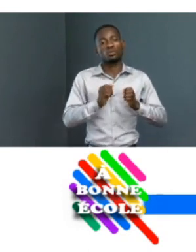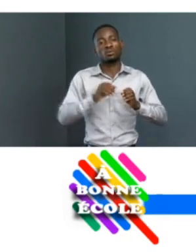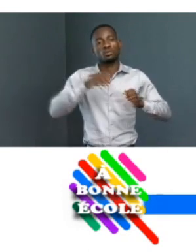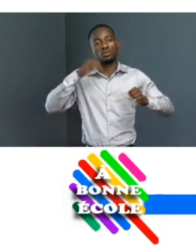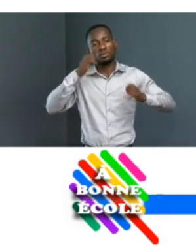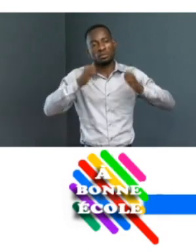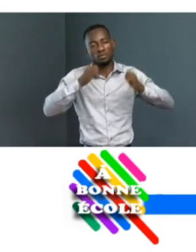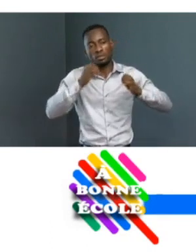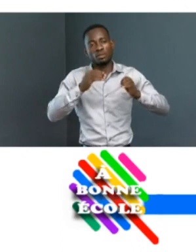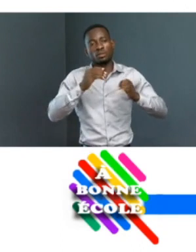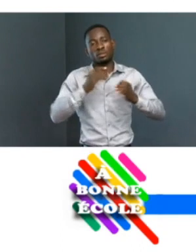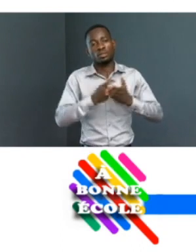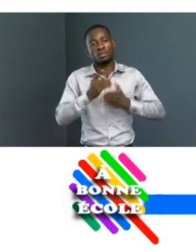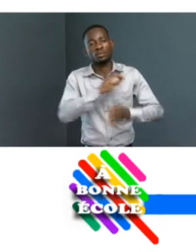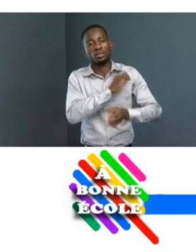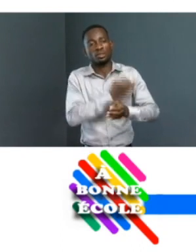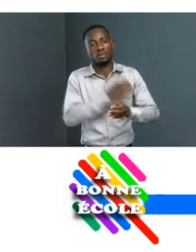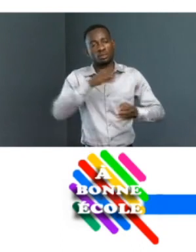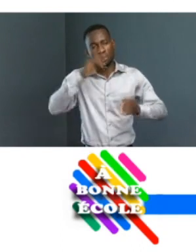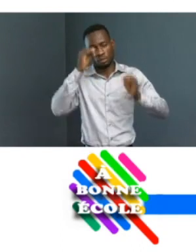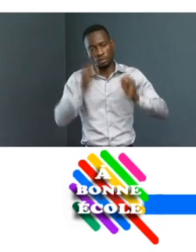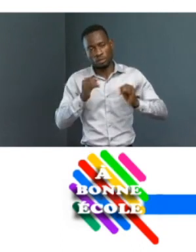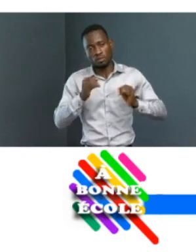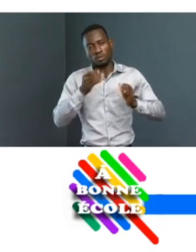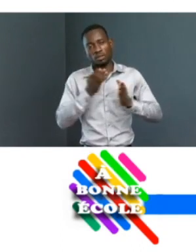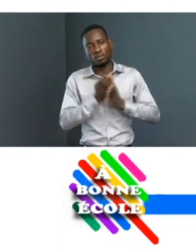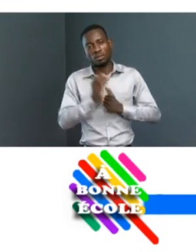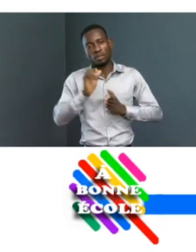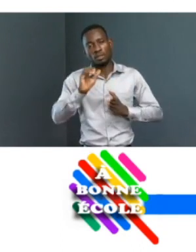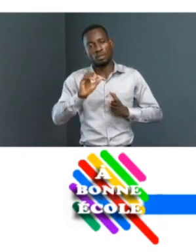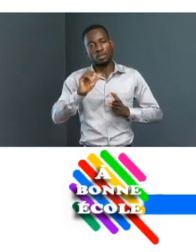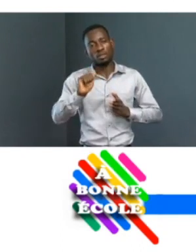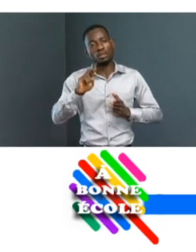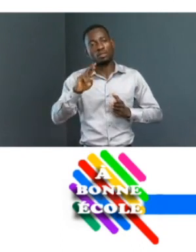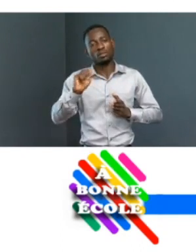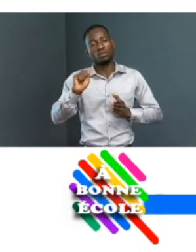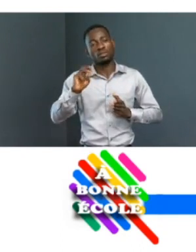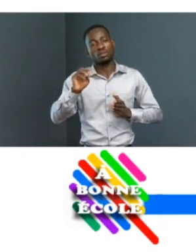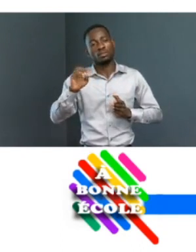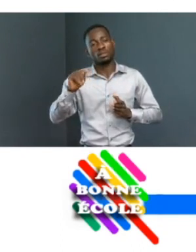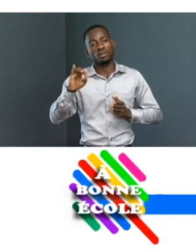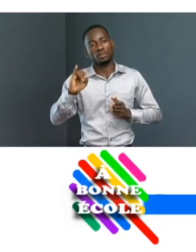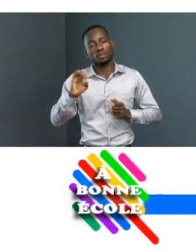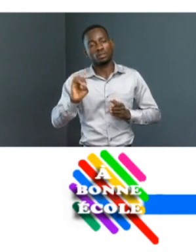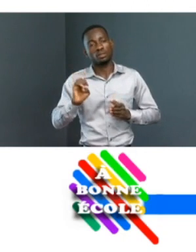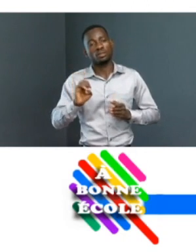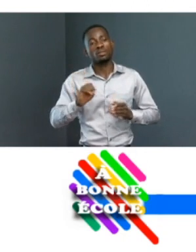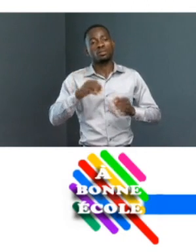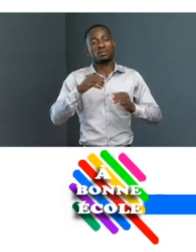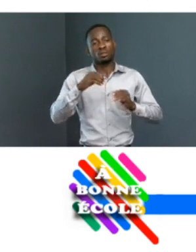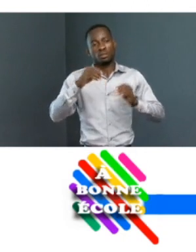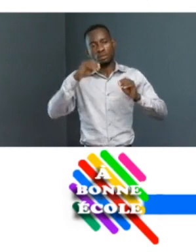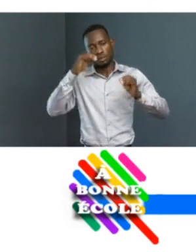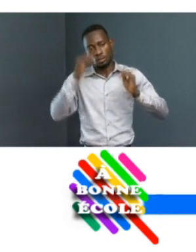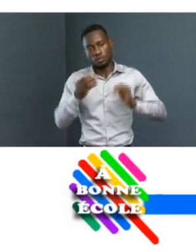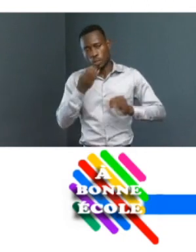énergétiques d'un individu par calorimétrie indirecte, puis par calorimétrie directe. Ce dernier a consommé en 24